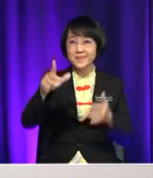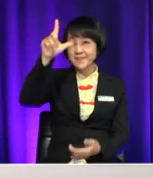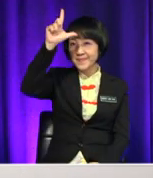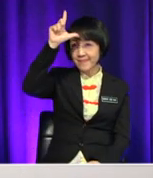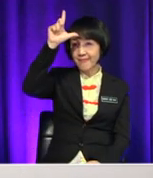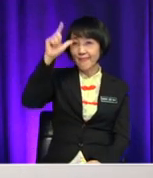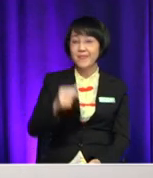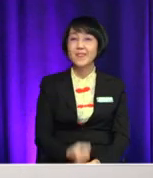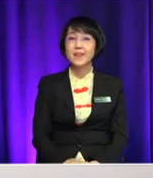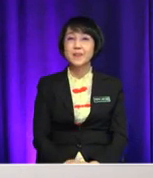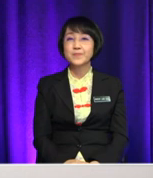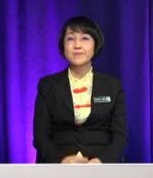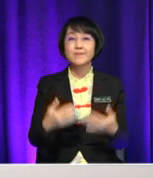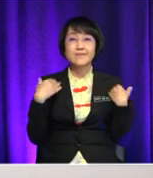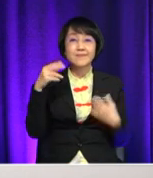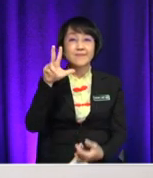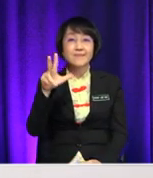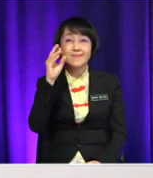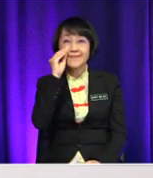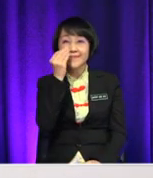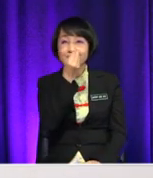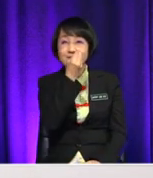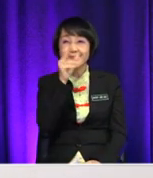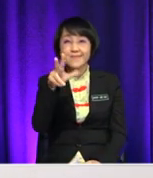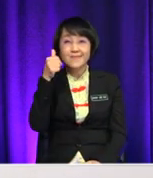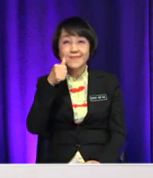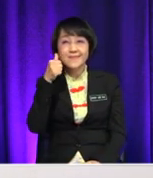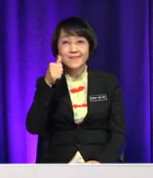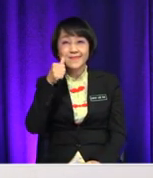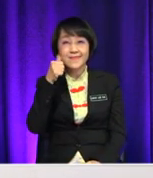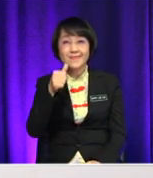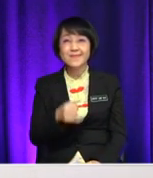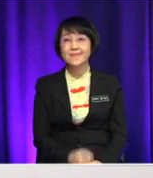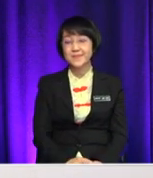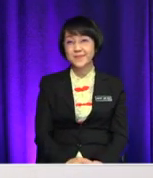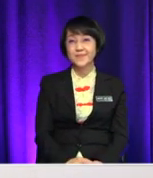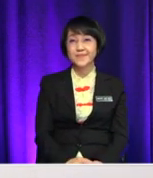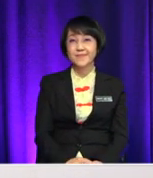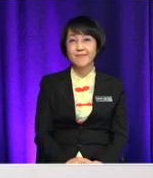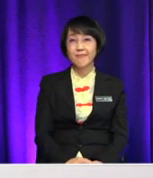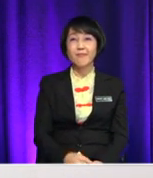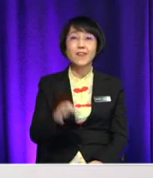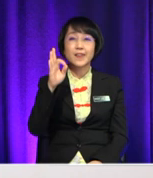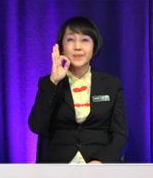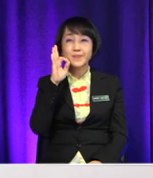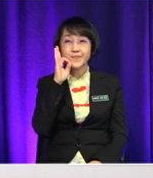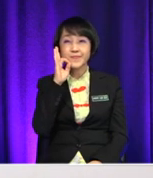seterusnya kita ada tiga bunga di sampingnya yaitu saudari Fatin Aliya baik